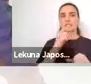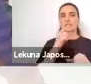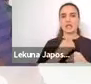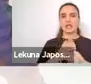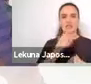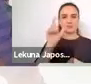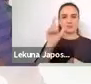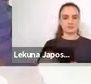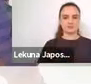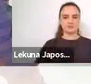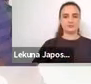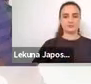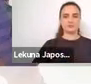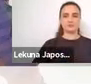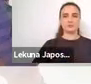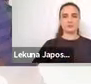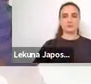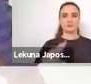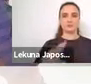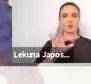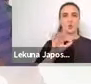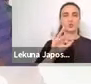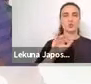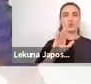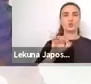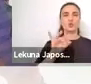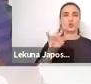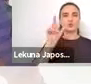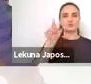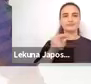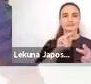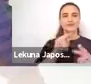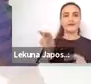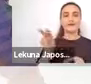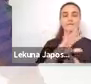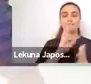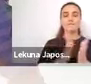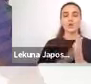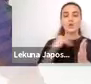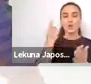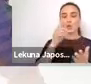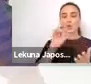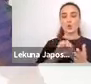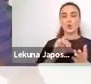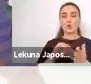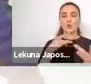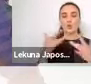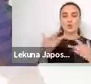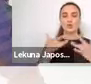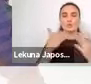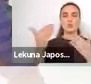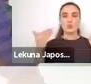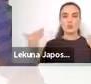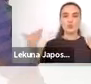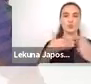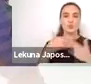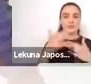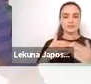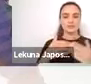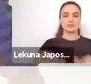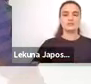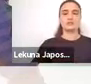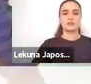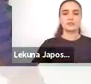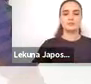რასაკეთებს კონდუქტორი, ხო? ანუ როლები, ცხოვრებისეული პროფესიები, ასე ვთქვათ,